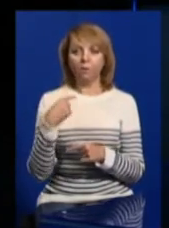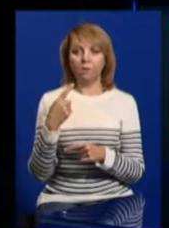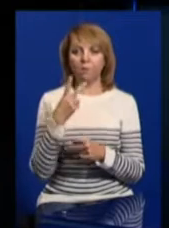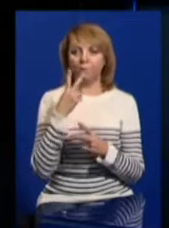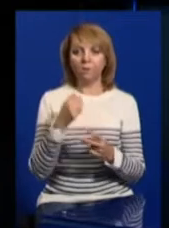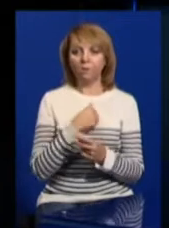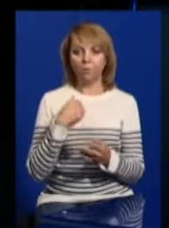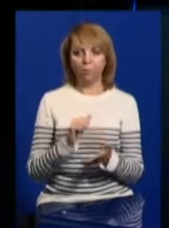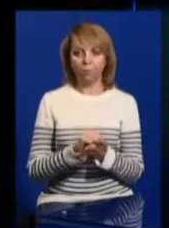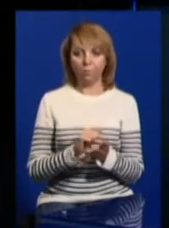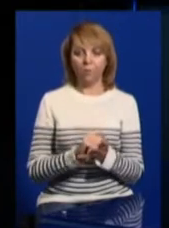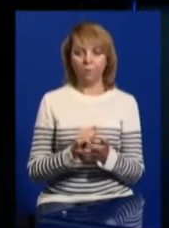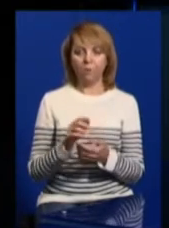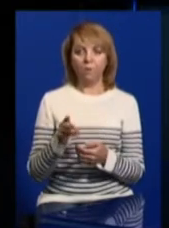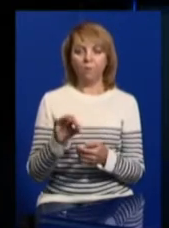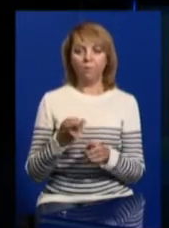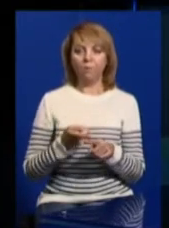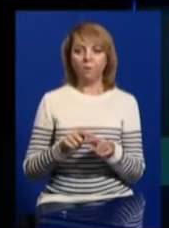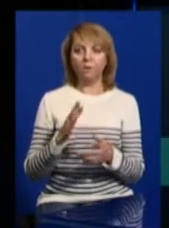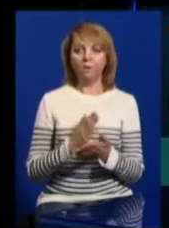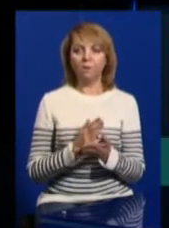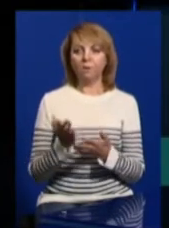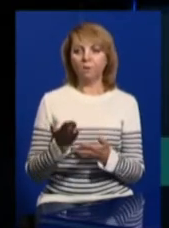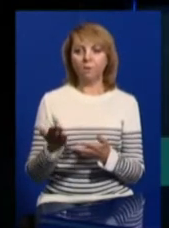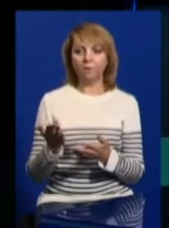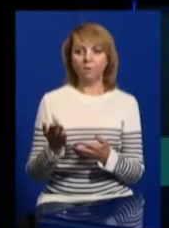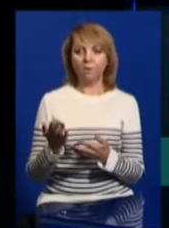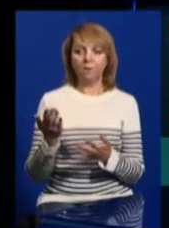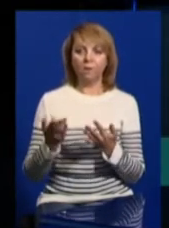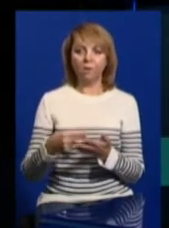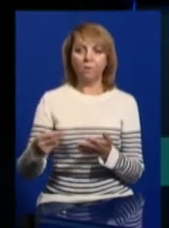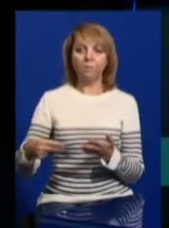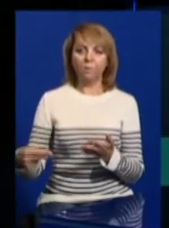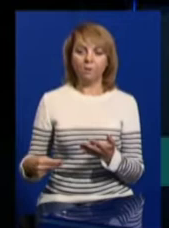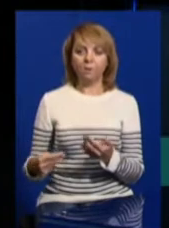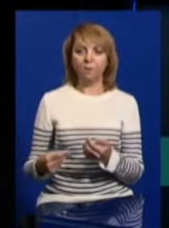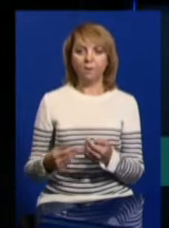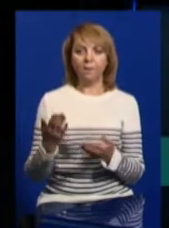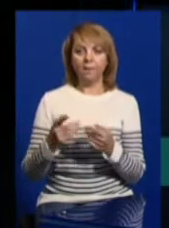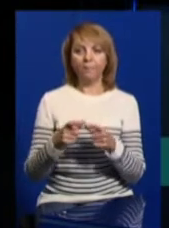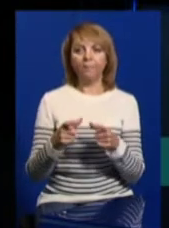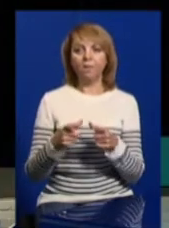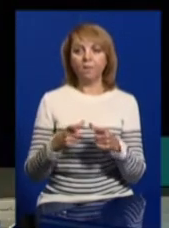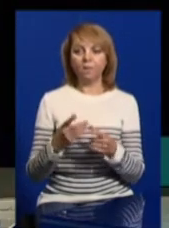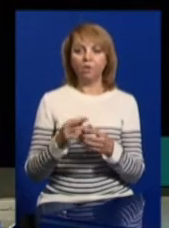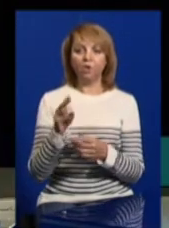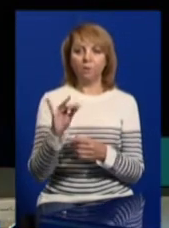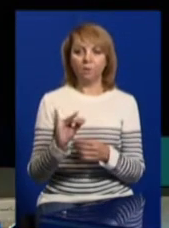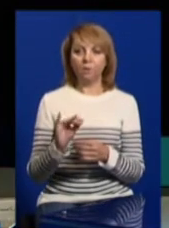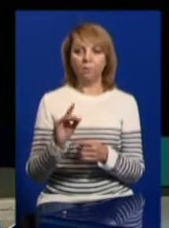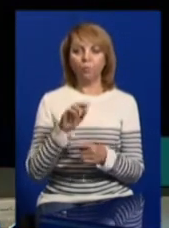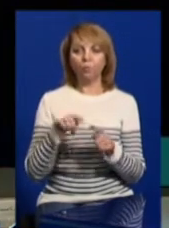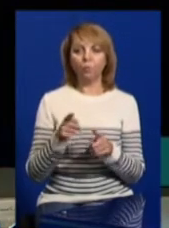самі документи, то це є якісь там або розписки, або квитанції, чеки про те, що